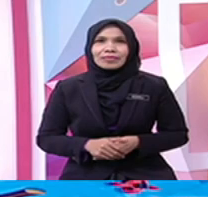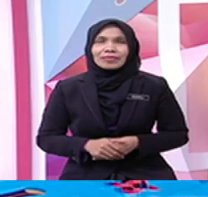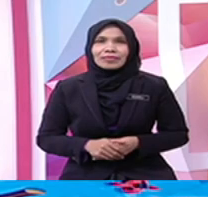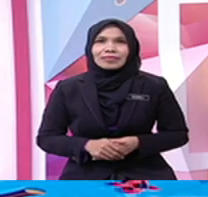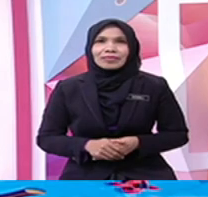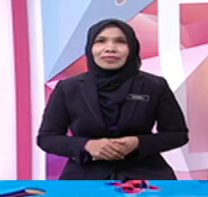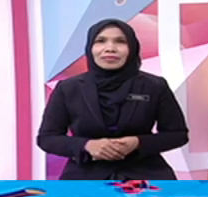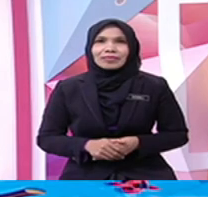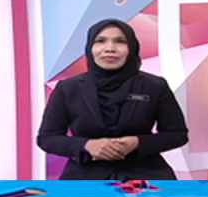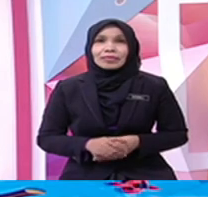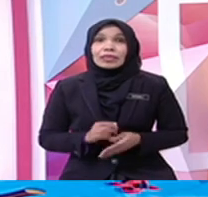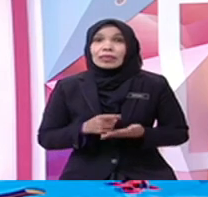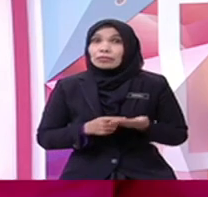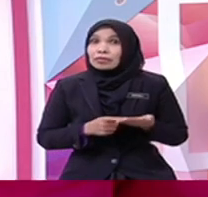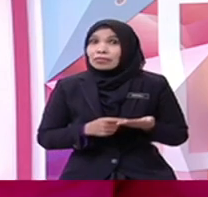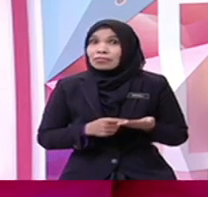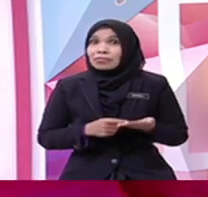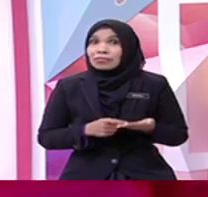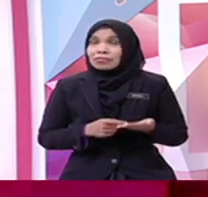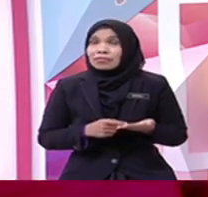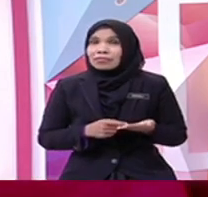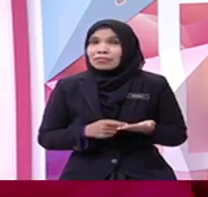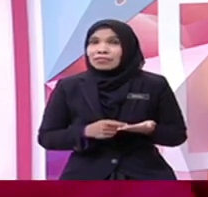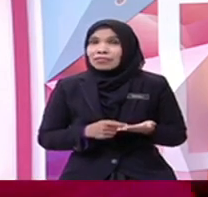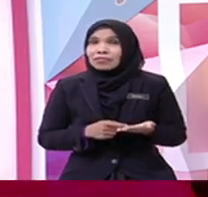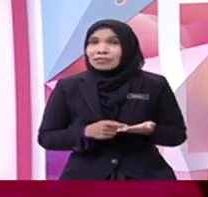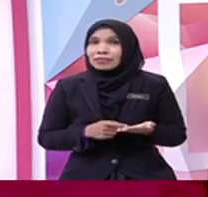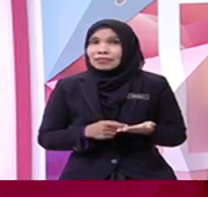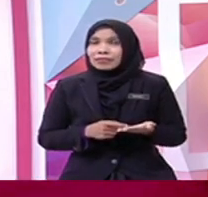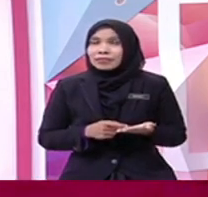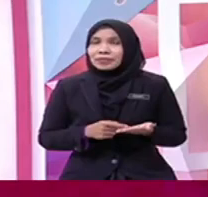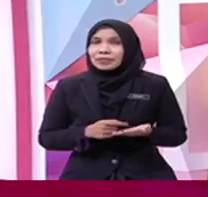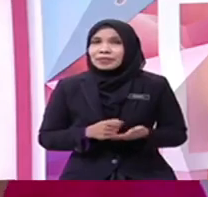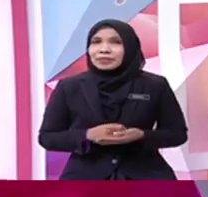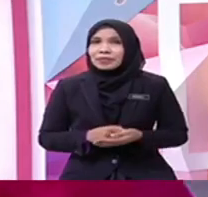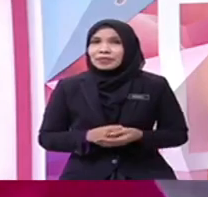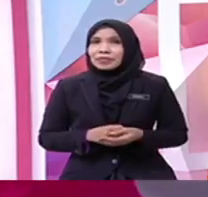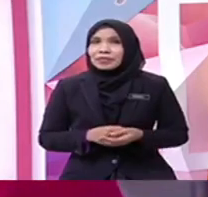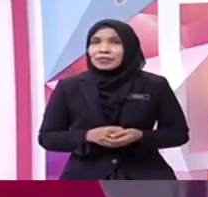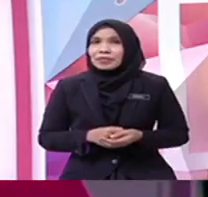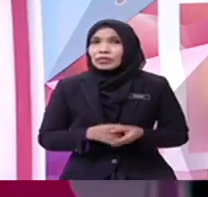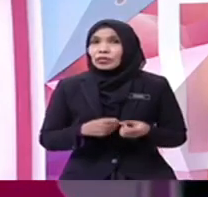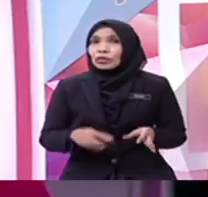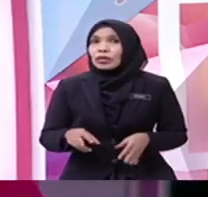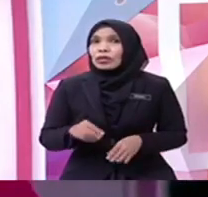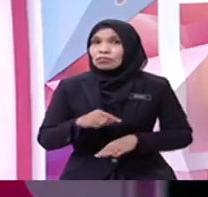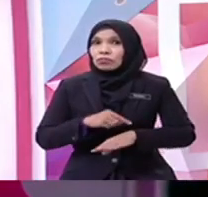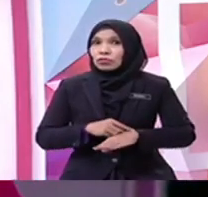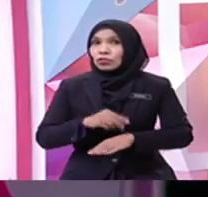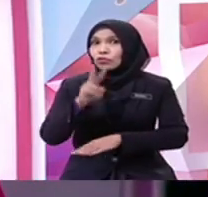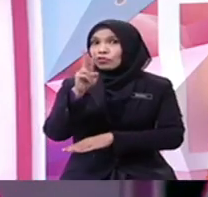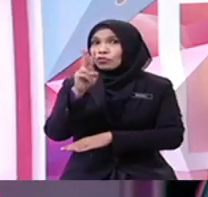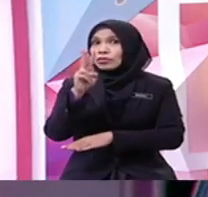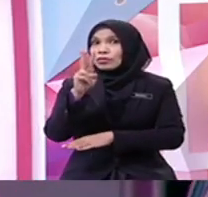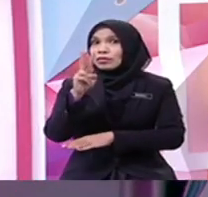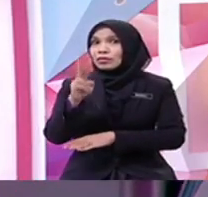yo Wega Gan ini saya go-jek think about enggak malam tuh udah 02.00 pagi tentunya masih